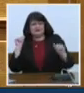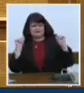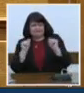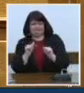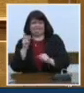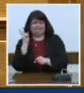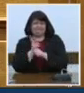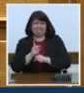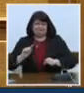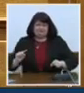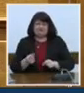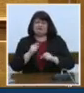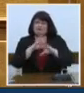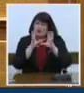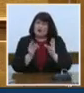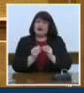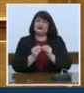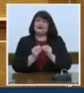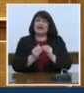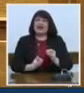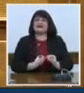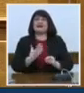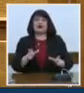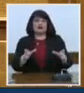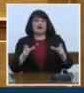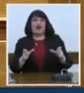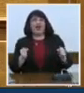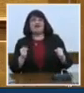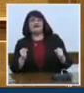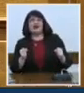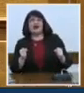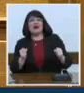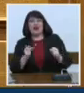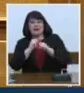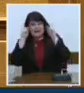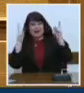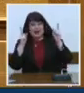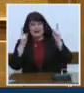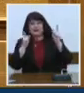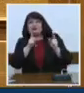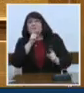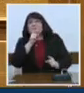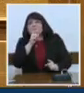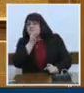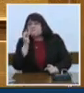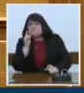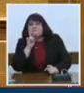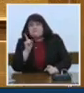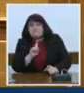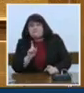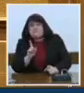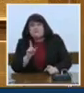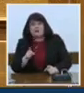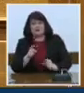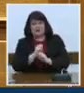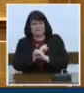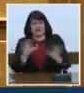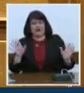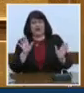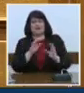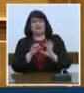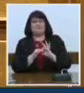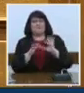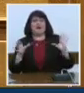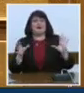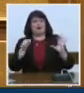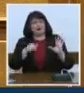επιτέλους ασφαλείς να μιλήσουν. Αυτή η κουλτούρα της σιωπής έχει σπάσει. Και δεν είναι τυχαίο ότι αυτή